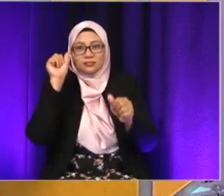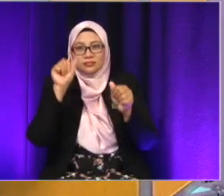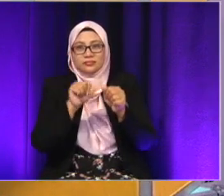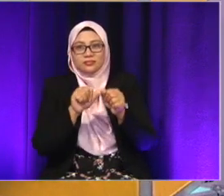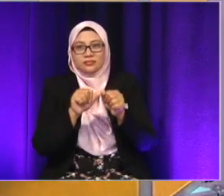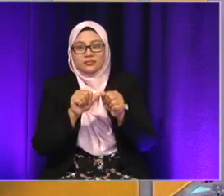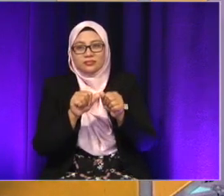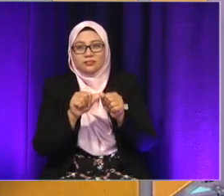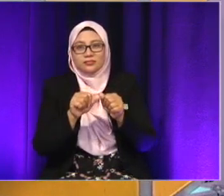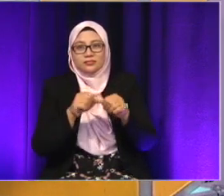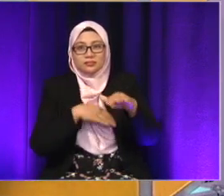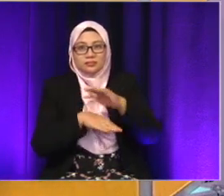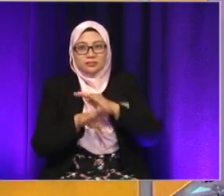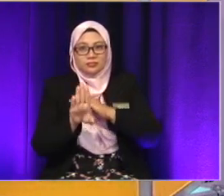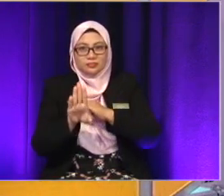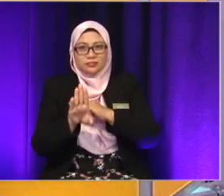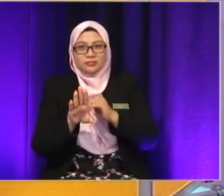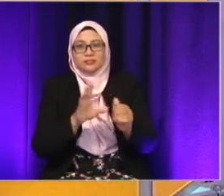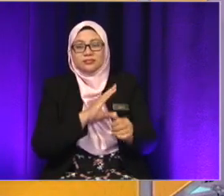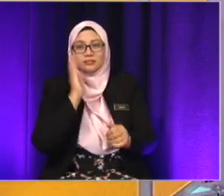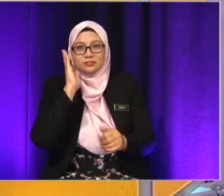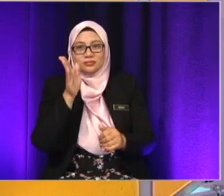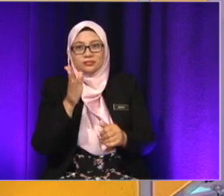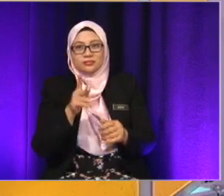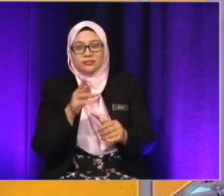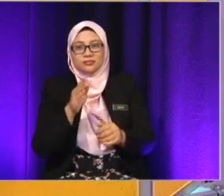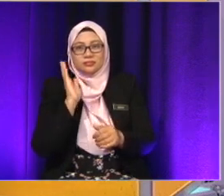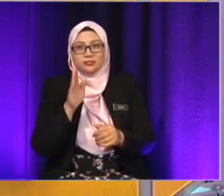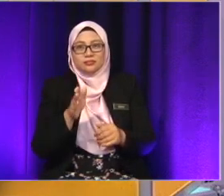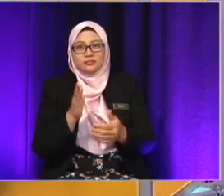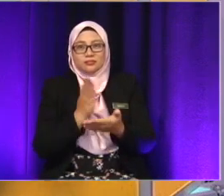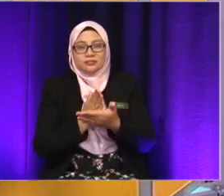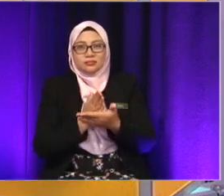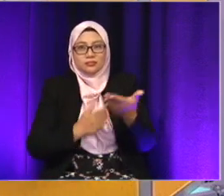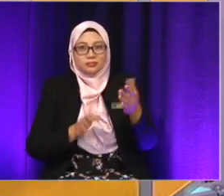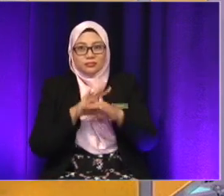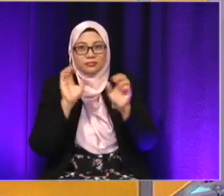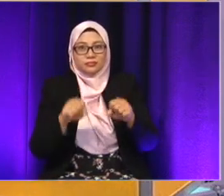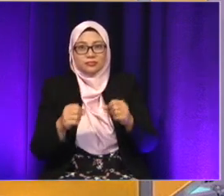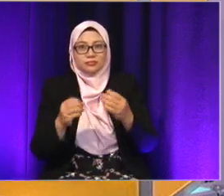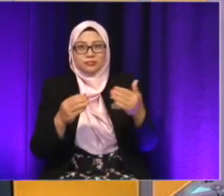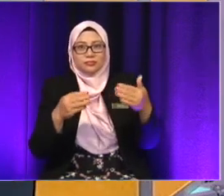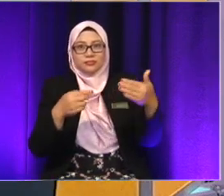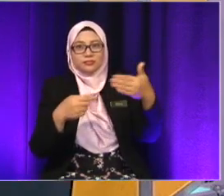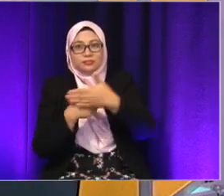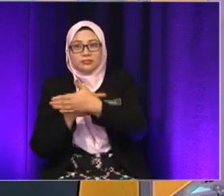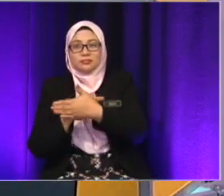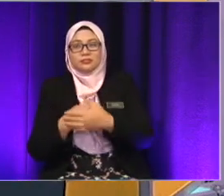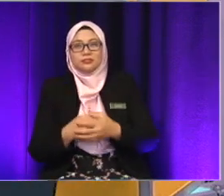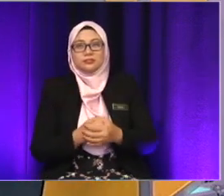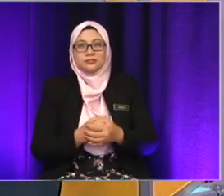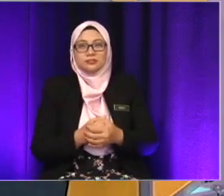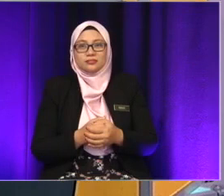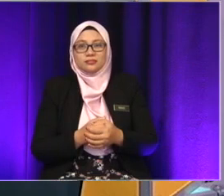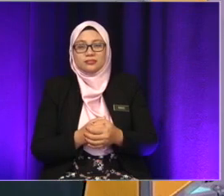sampai sini dia, kalau ada cecair masuk dia akan blok. Dia akan blok, tak boleh patah balik. Bila patah balik dia merosakkan sistem. Itu aja. Okey, teruskan